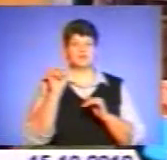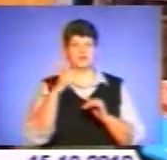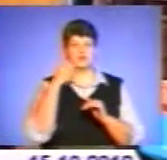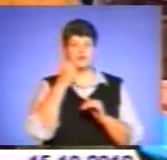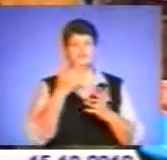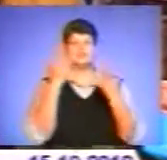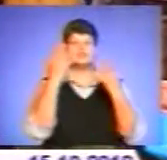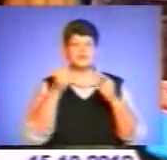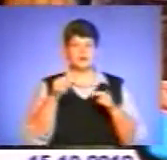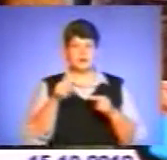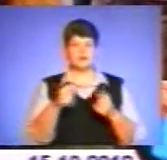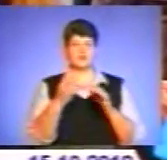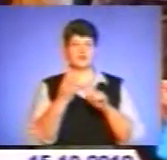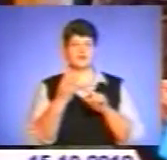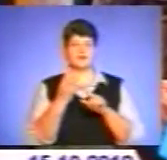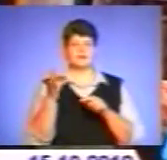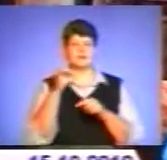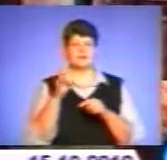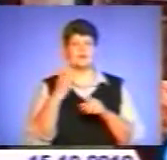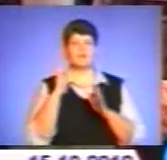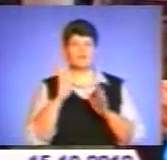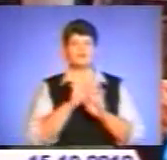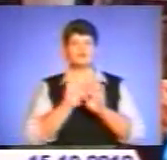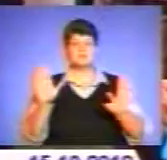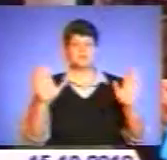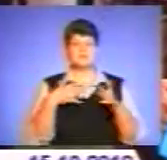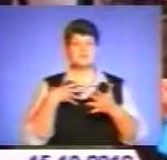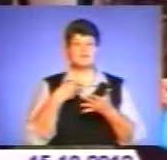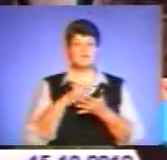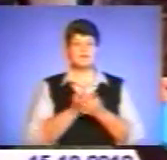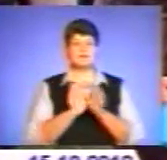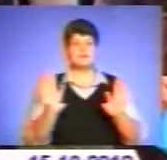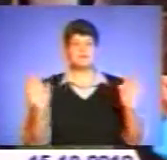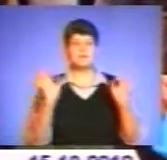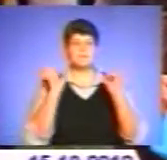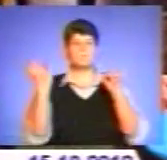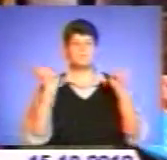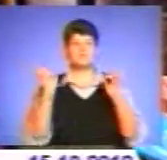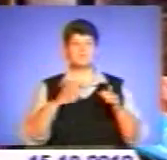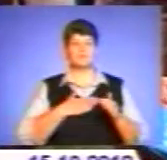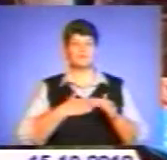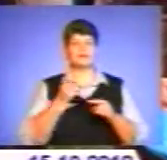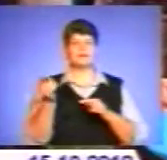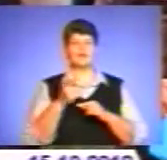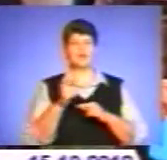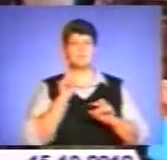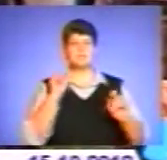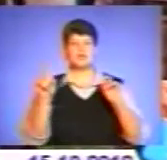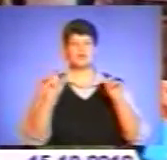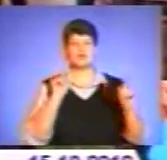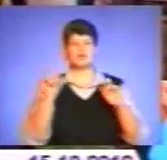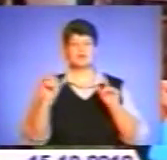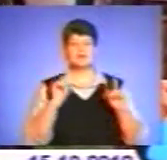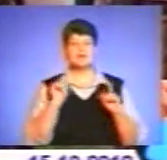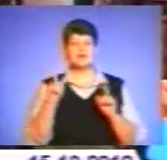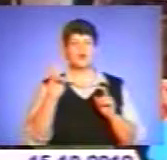зараз четвертий раз. Я буду співати свої пісні, музика моя «Тернопіль золотий» і